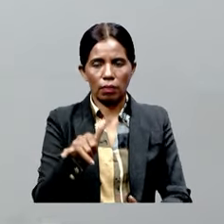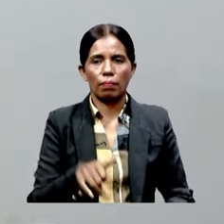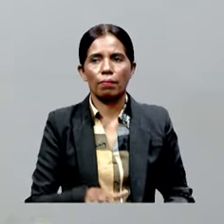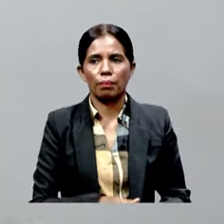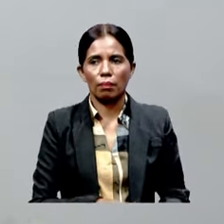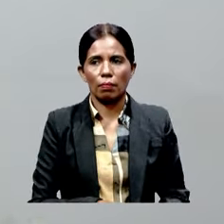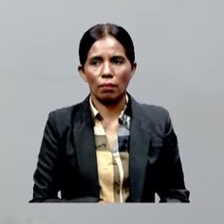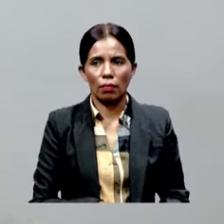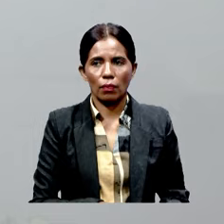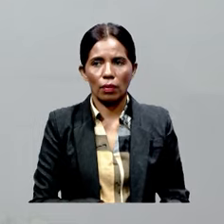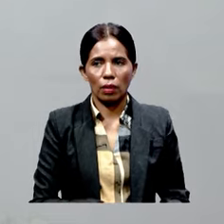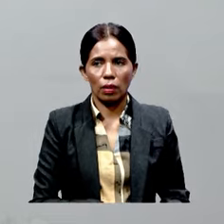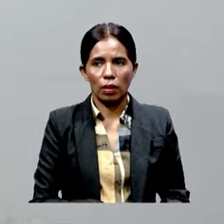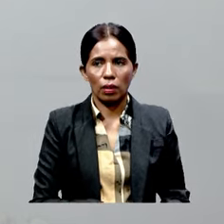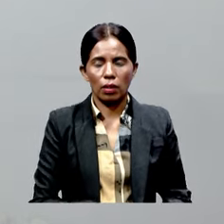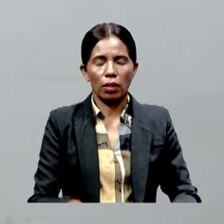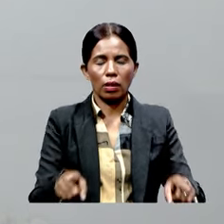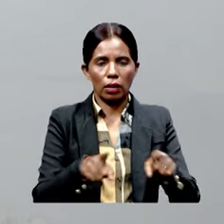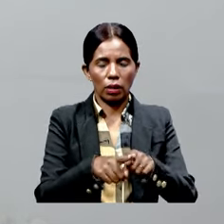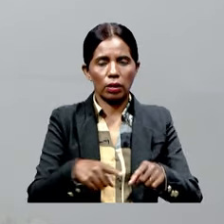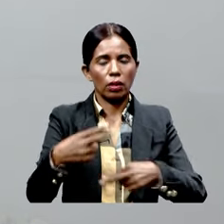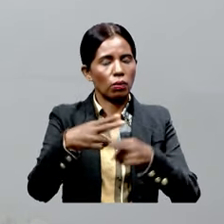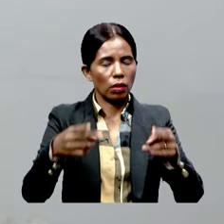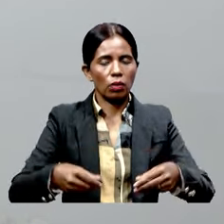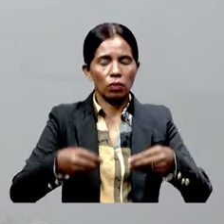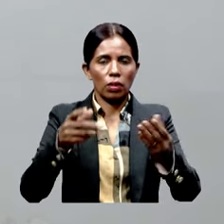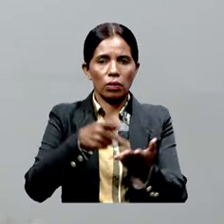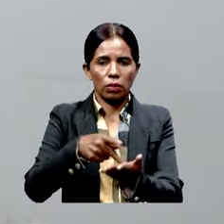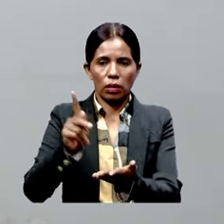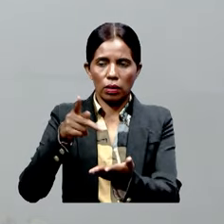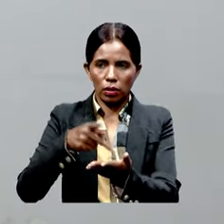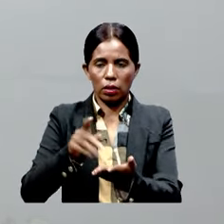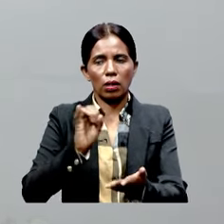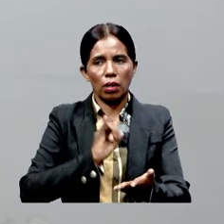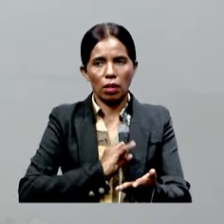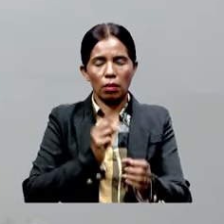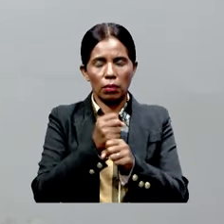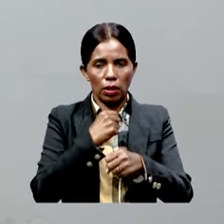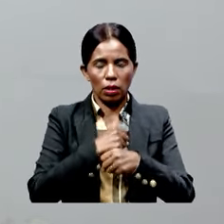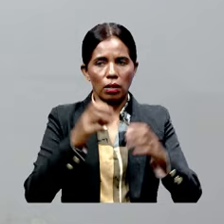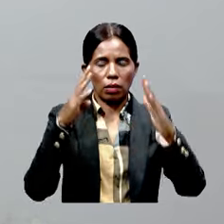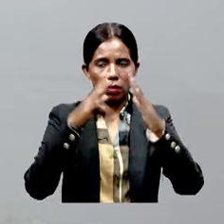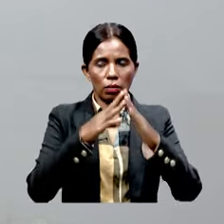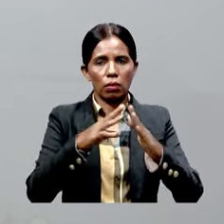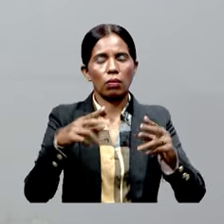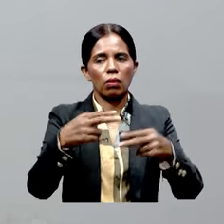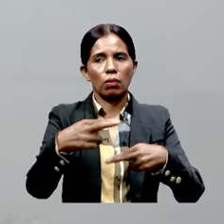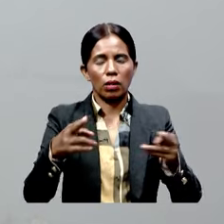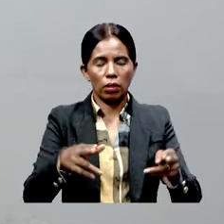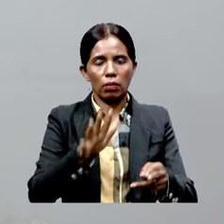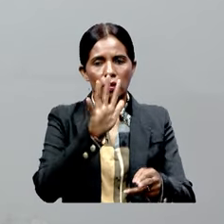ida be kuartu fo aluga aluga nesa mos kuartu sira be hotel ninia kata. Hau bele halu uma kuartu lima ne iha fo